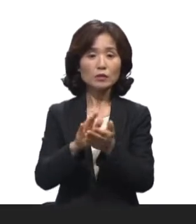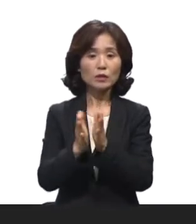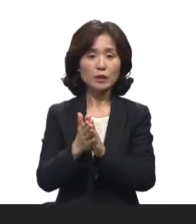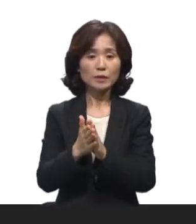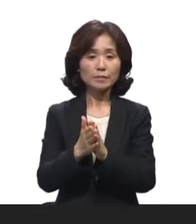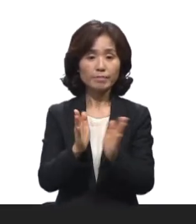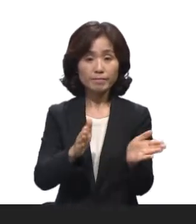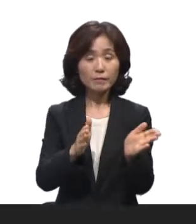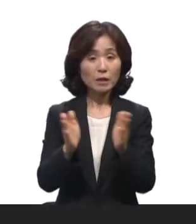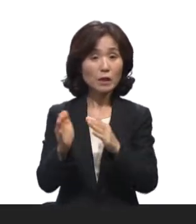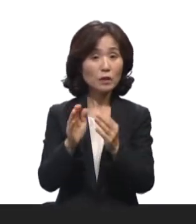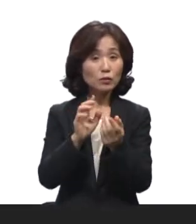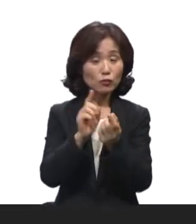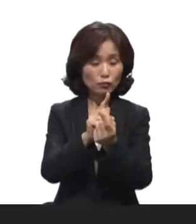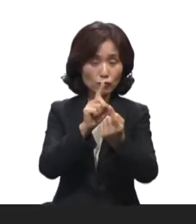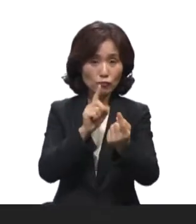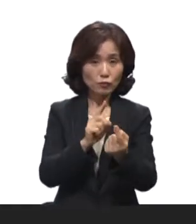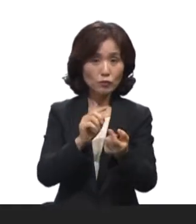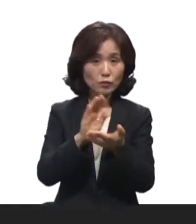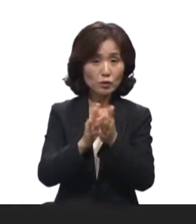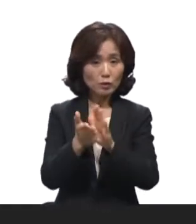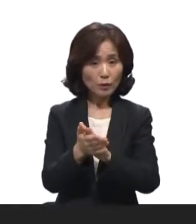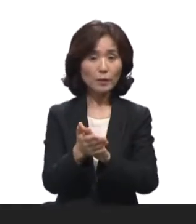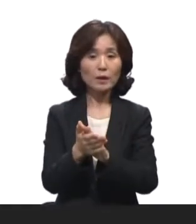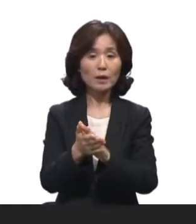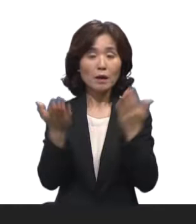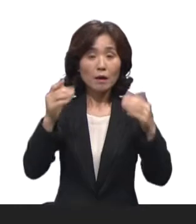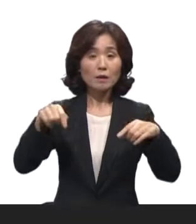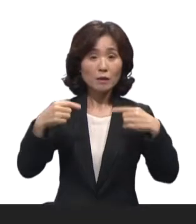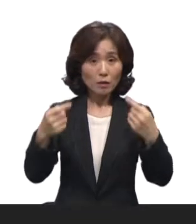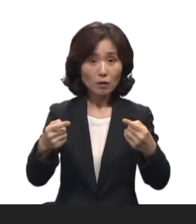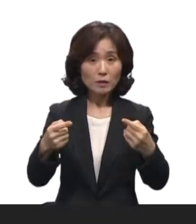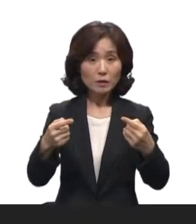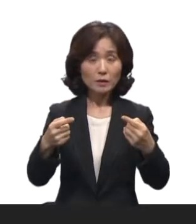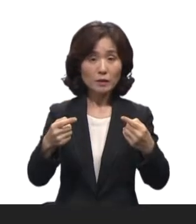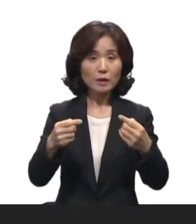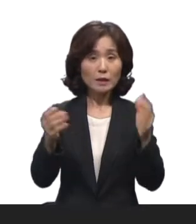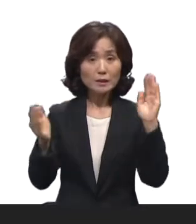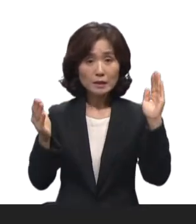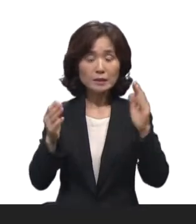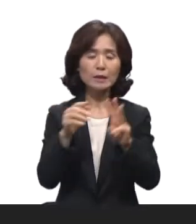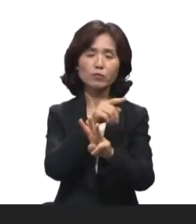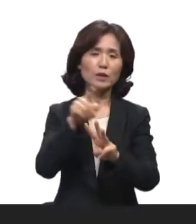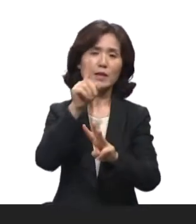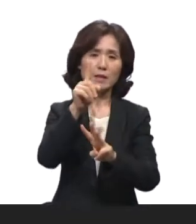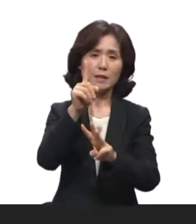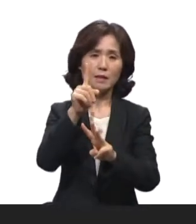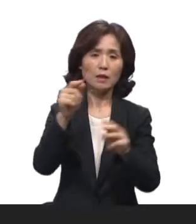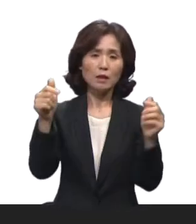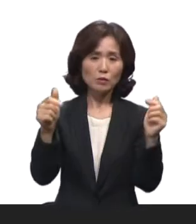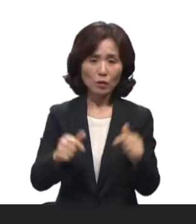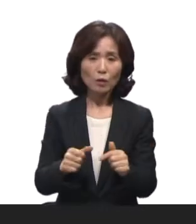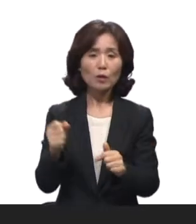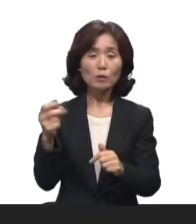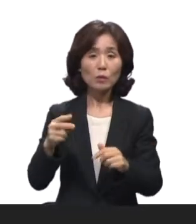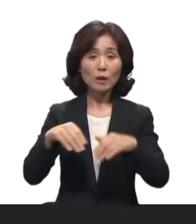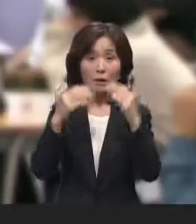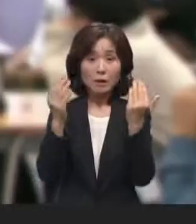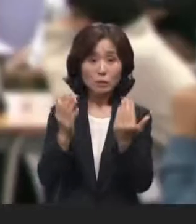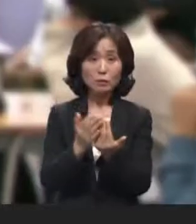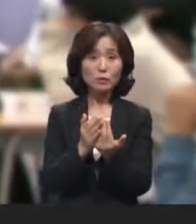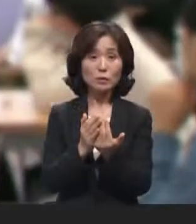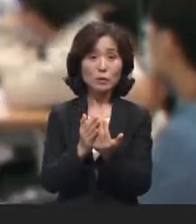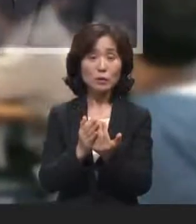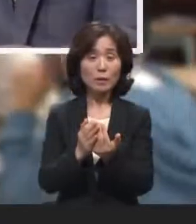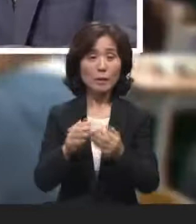중학교에 등교 인원의 3분의 1로 줄이고 확진 자가 100명 이상으로 급증 하면 전면 등교 중지 에 들어갑니다